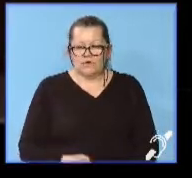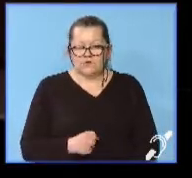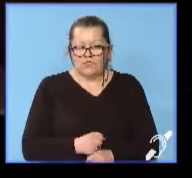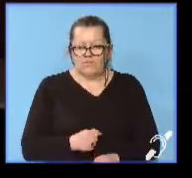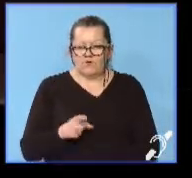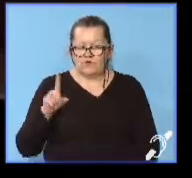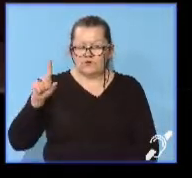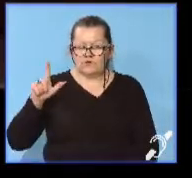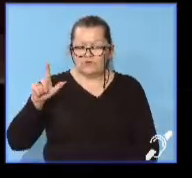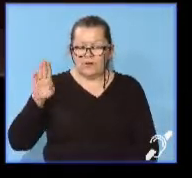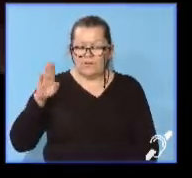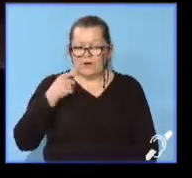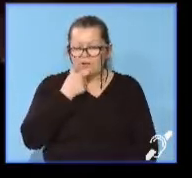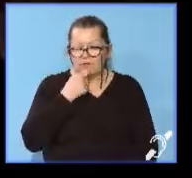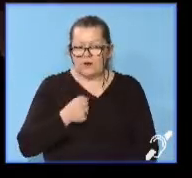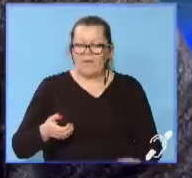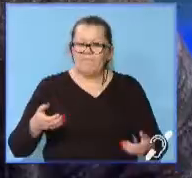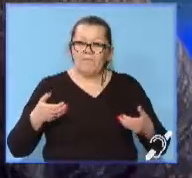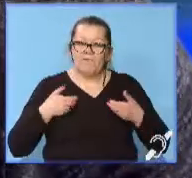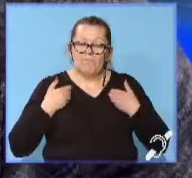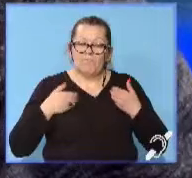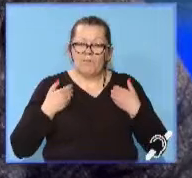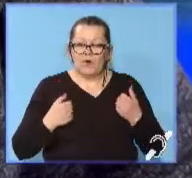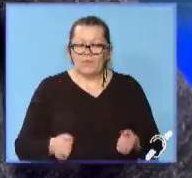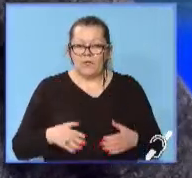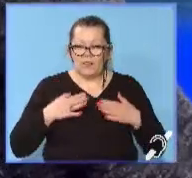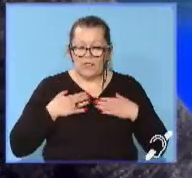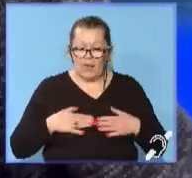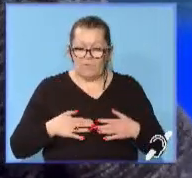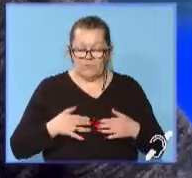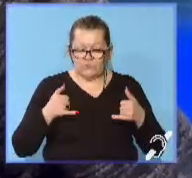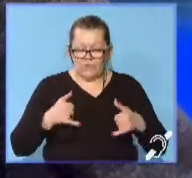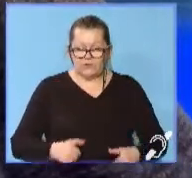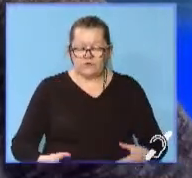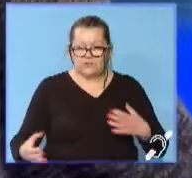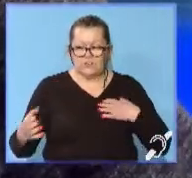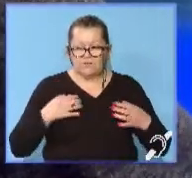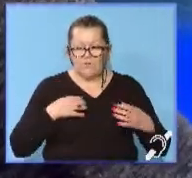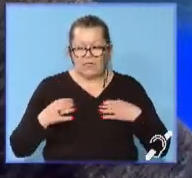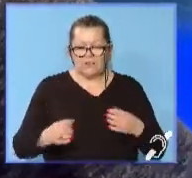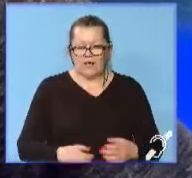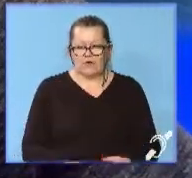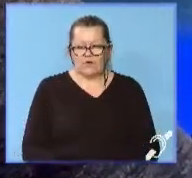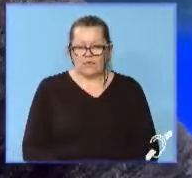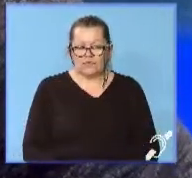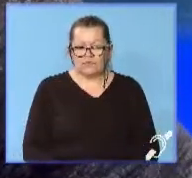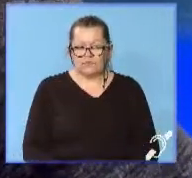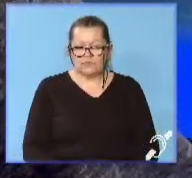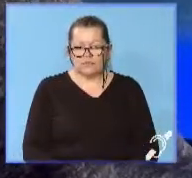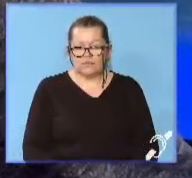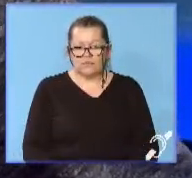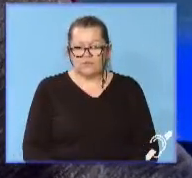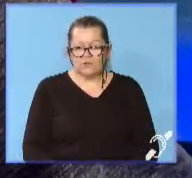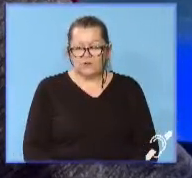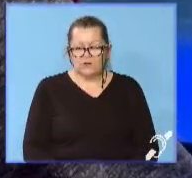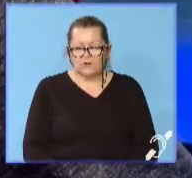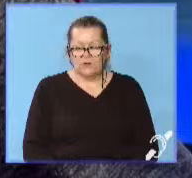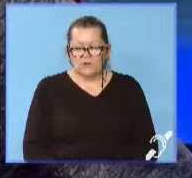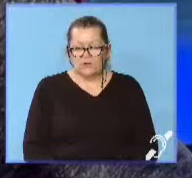174 de ani Mă bucur că publicul din Pitești e un public extraordinar foarte generos